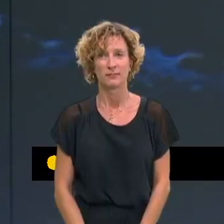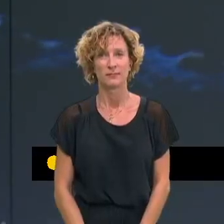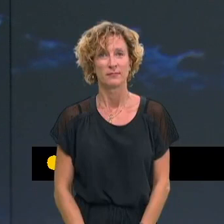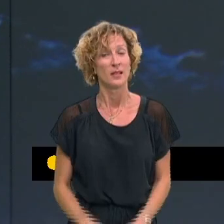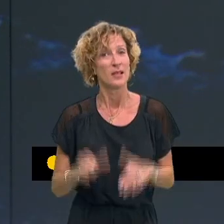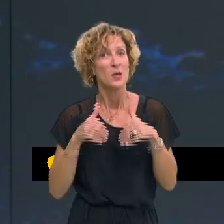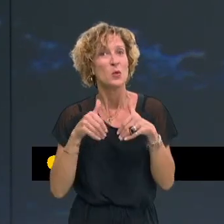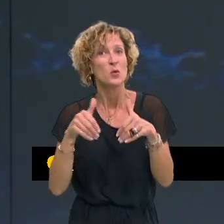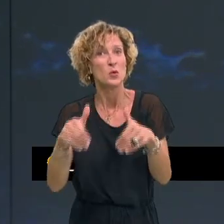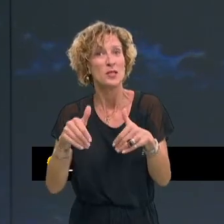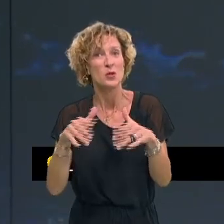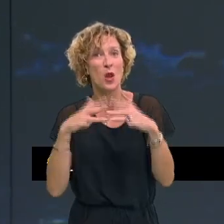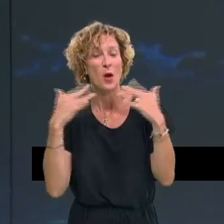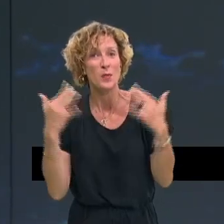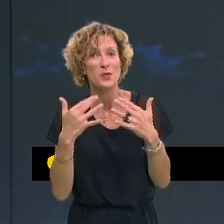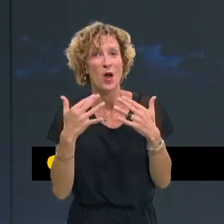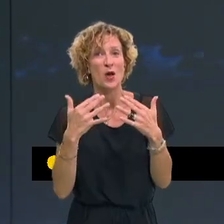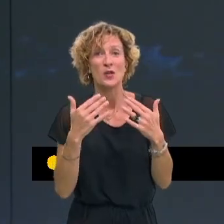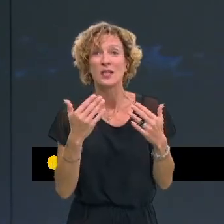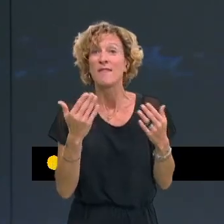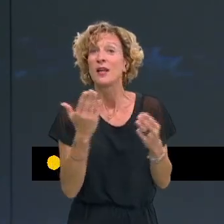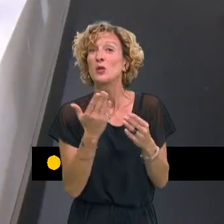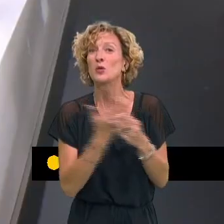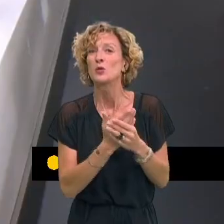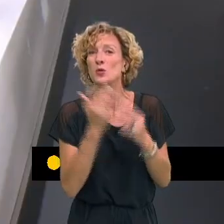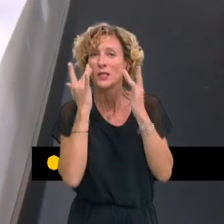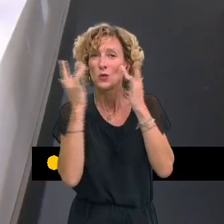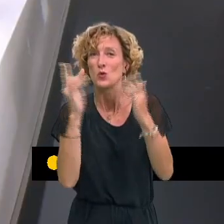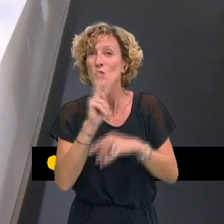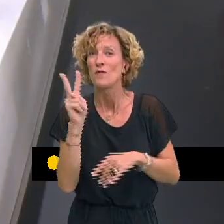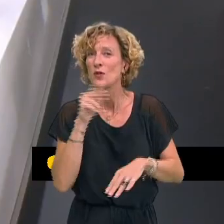Et on continue de s'ambiancer avec la chronique culture du vendredi soir.